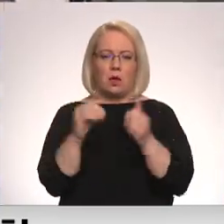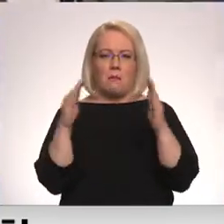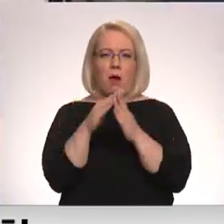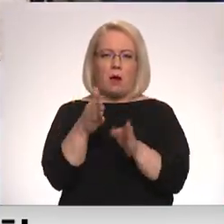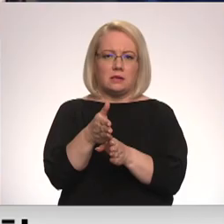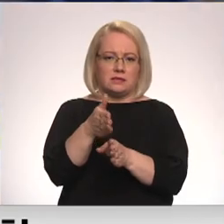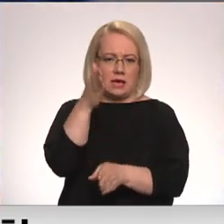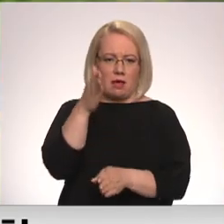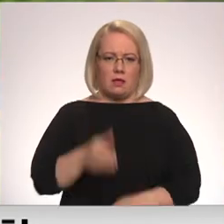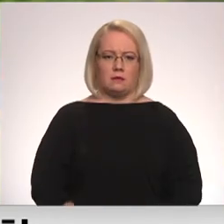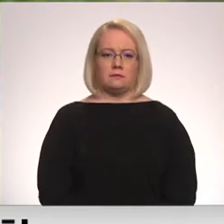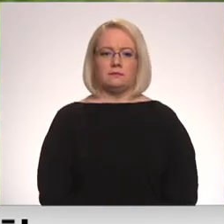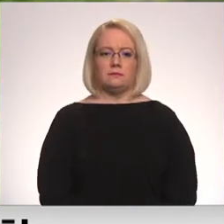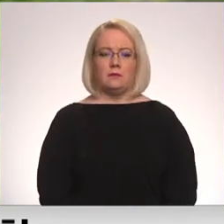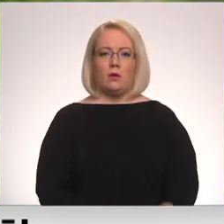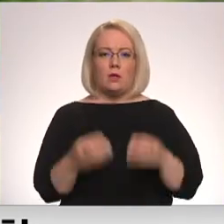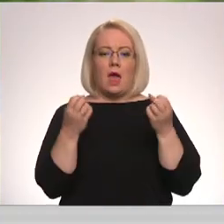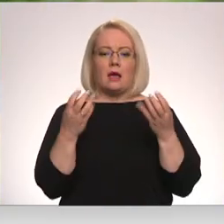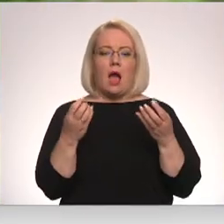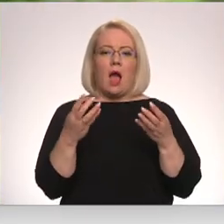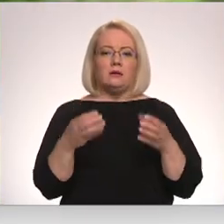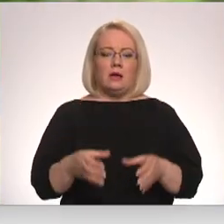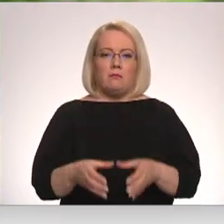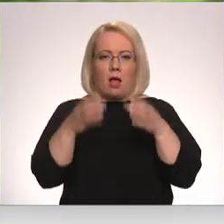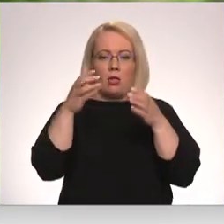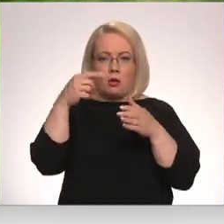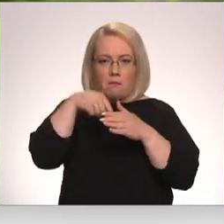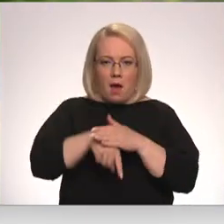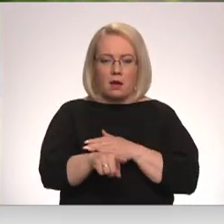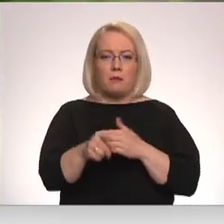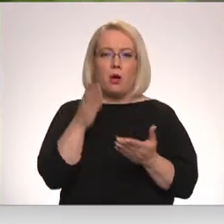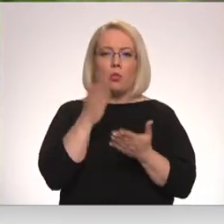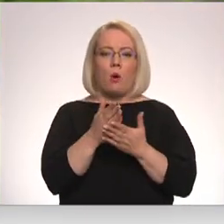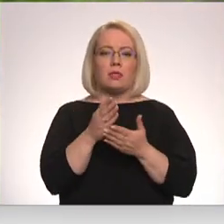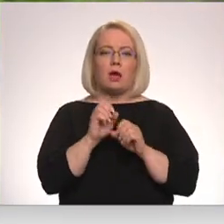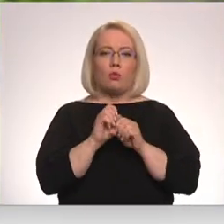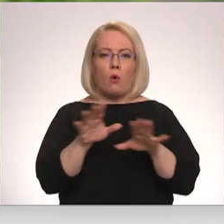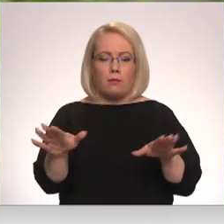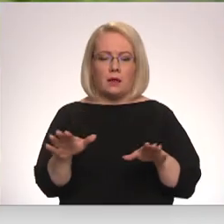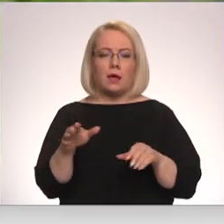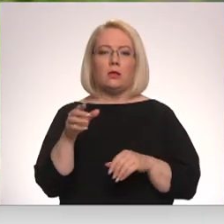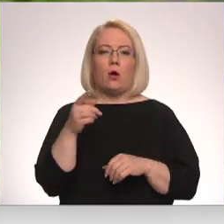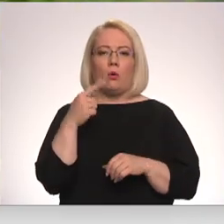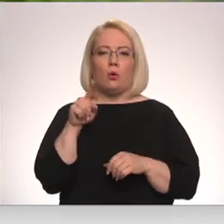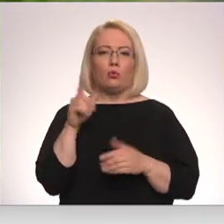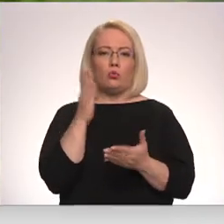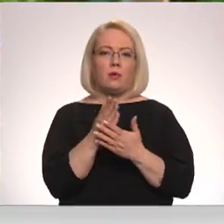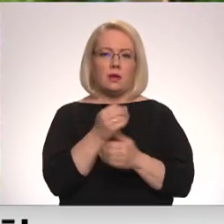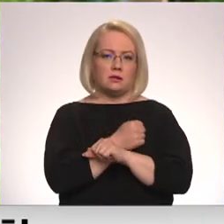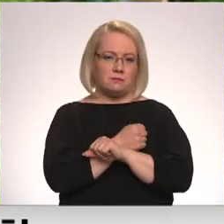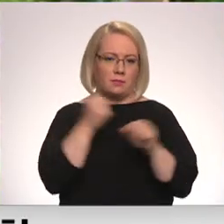sienu. Gāzes balons bija pagrabā, notikusi noplūde, kā rezultātā ir noticis